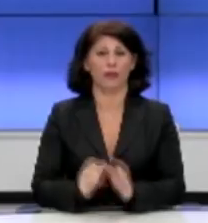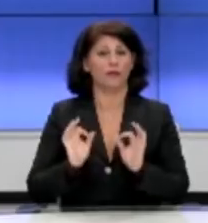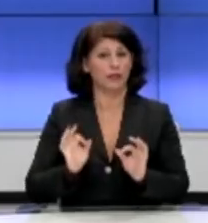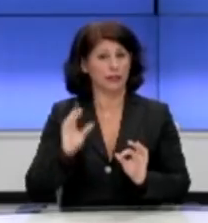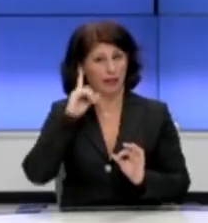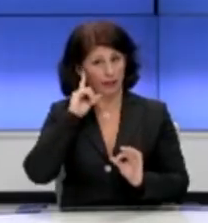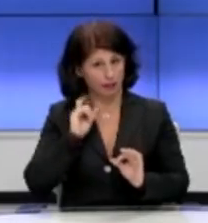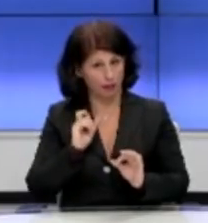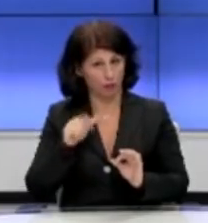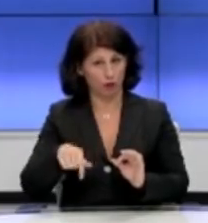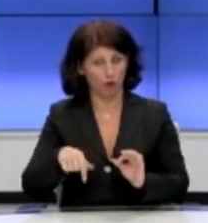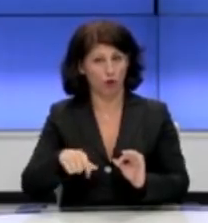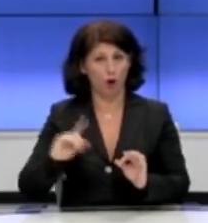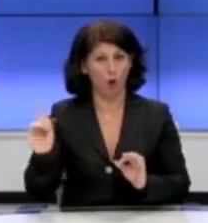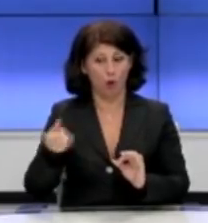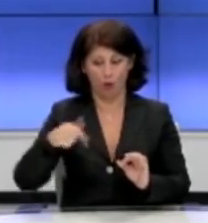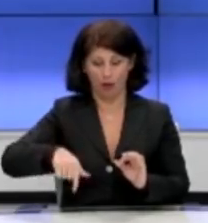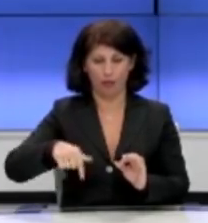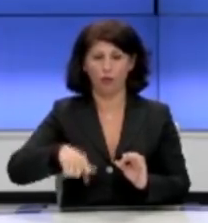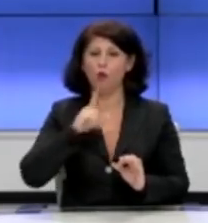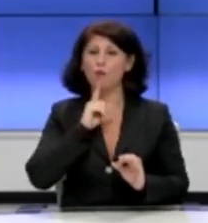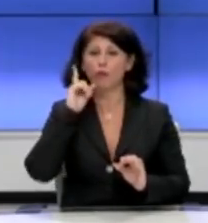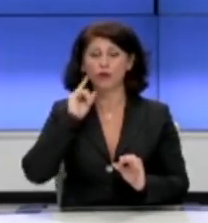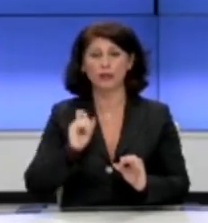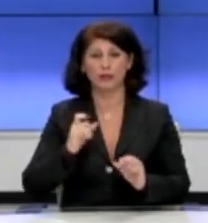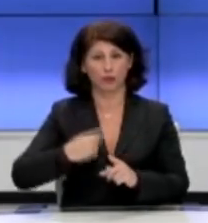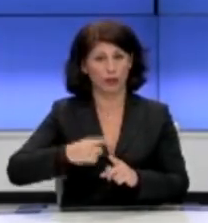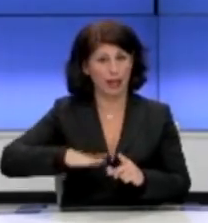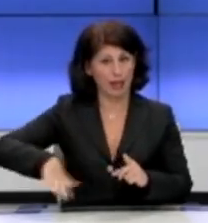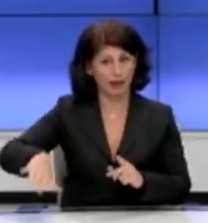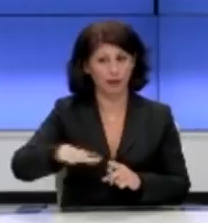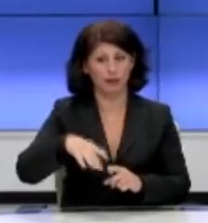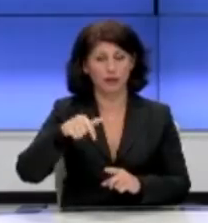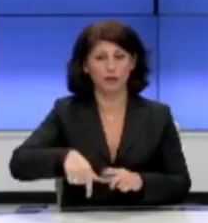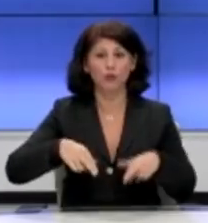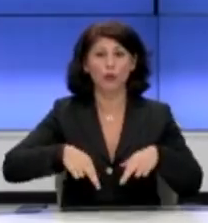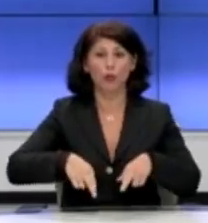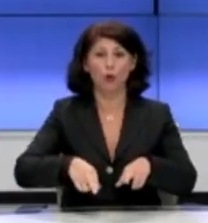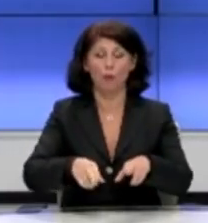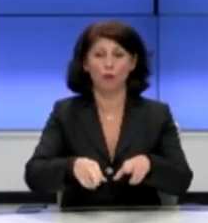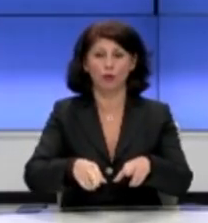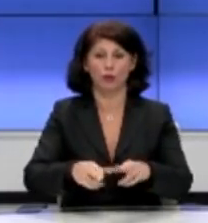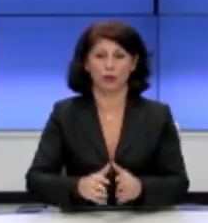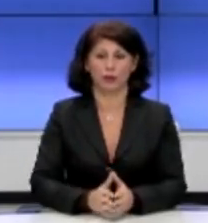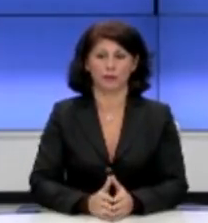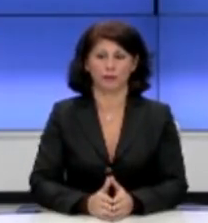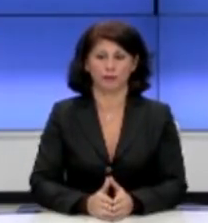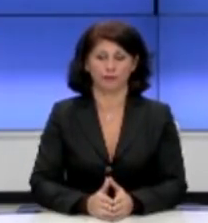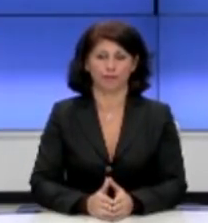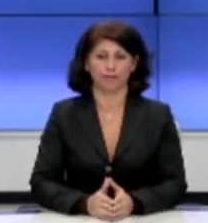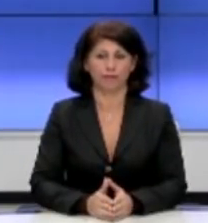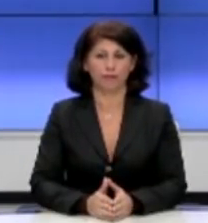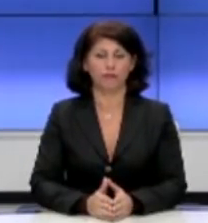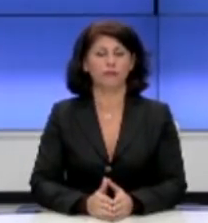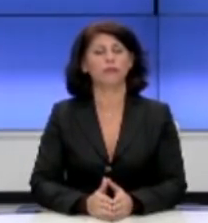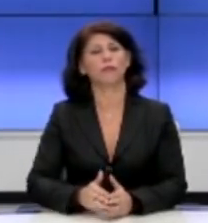γνωρίζουμε πλέον όλοι εδώ μέσα, όπως γνωρίζει και ο ελληνικός λαός, ότι αυτός ο δρόμος που αποθεώνει κυρίως